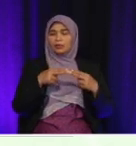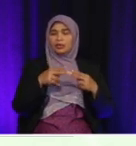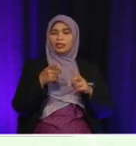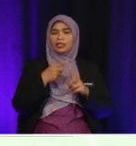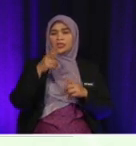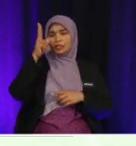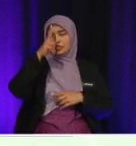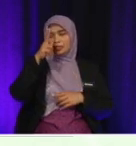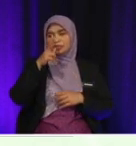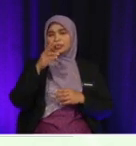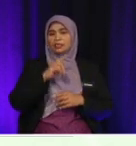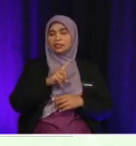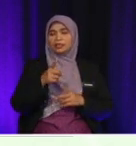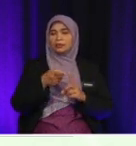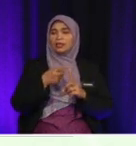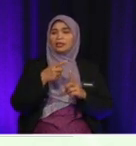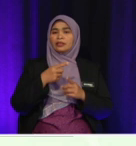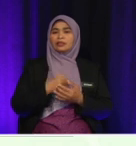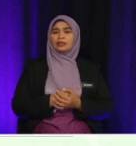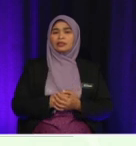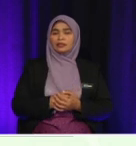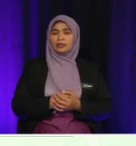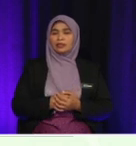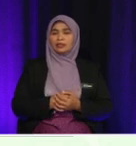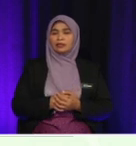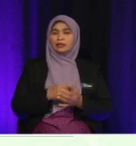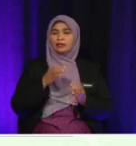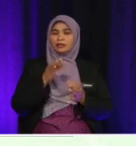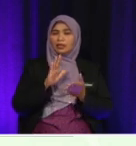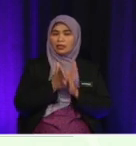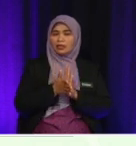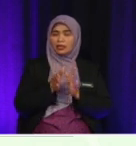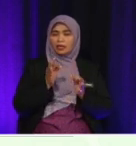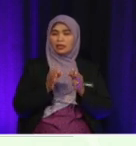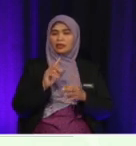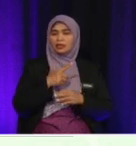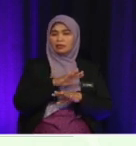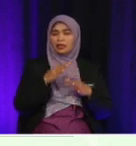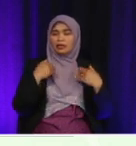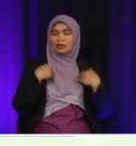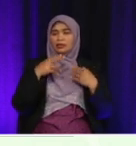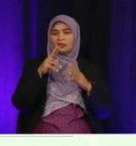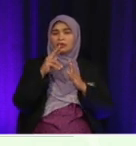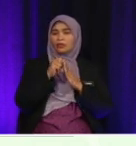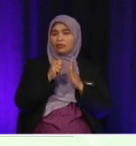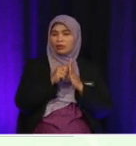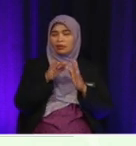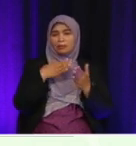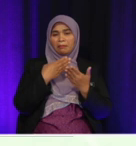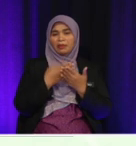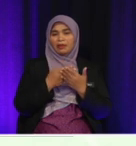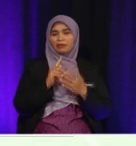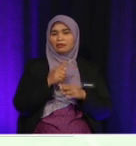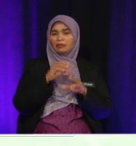dua pencapaian Saidina Umar kalau kita tak ada nota yang baik kita tak dapat nak ingat yang mana satu Saidina Umar